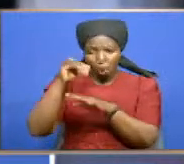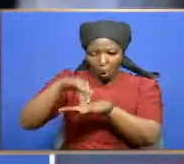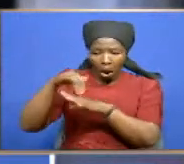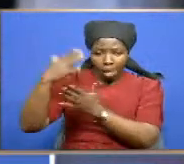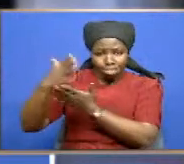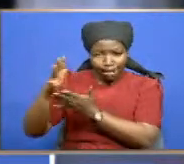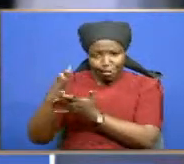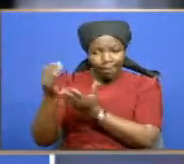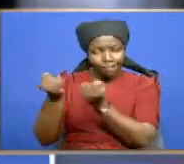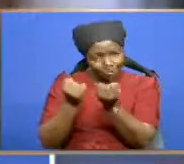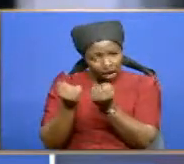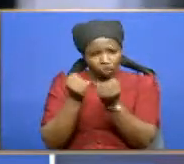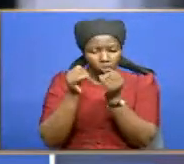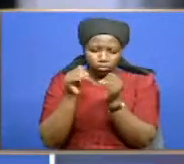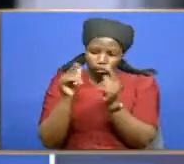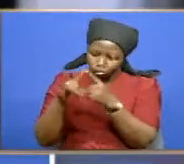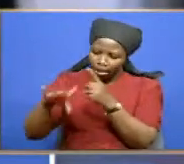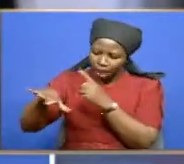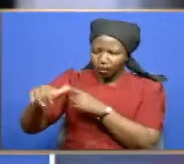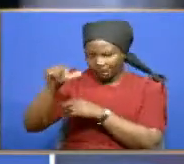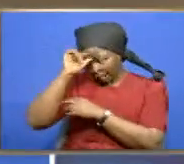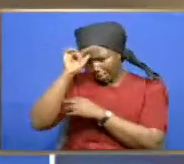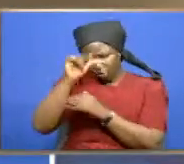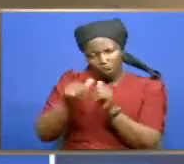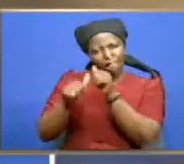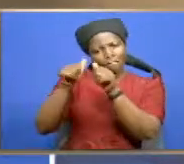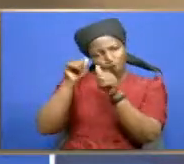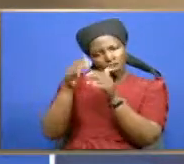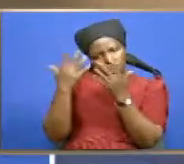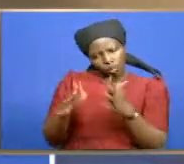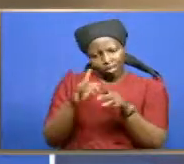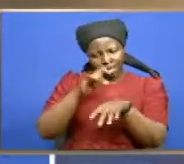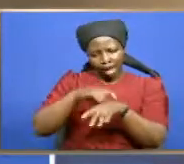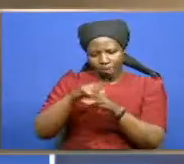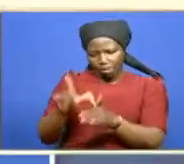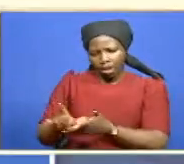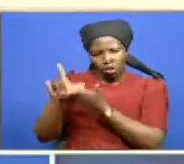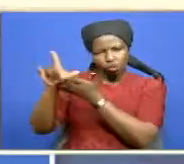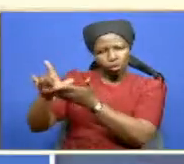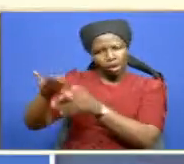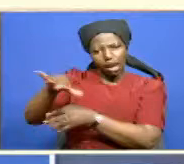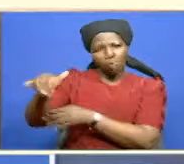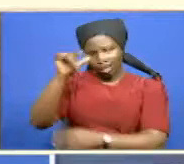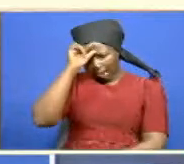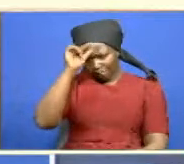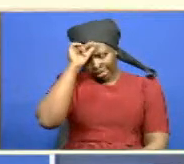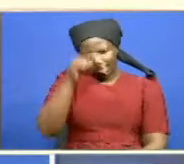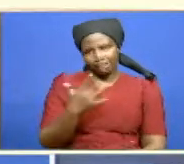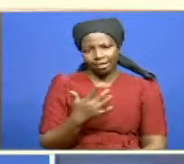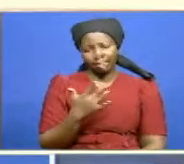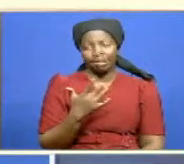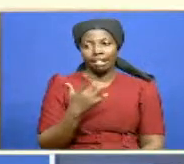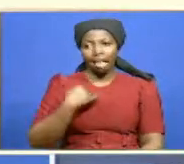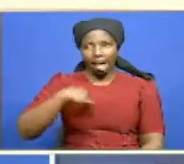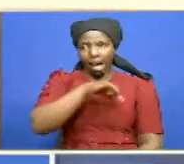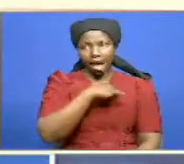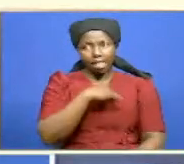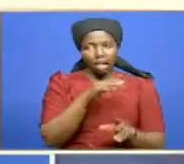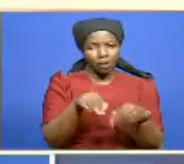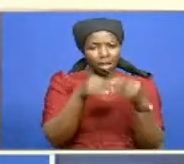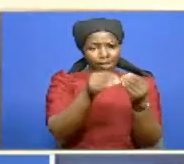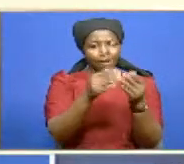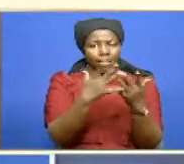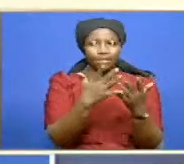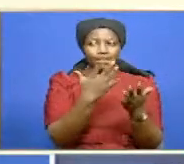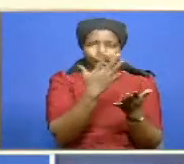kaunti ili kuepuka hasara wakati wanapotoa mikopo kwa serikali za kaunti. We probably are leasing a fleet of